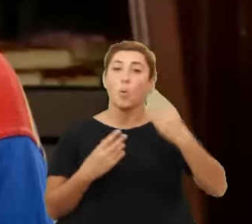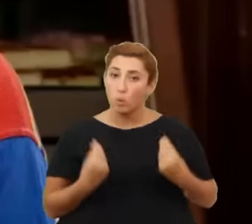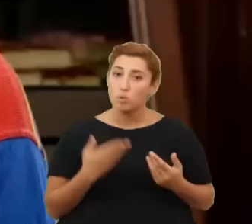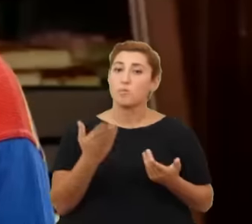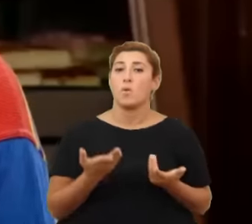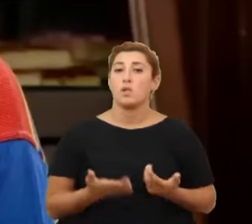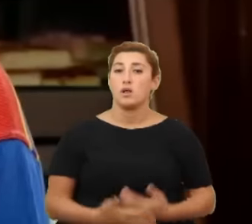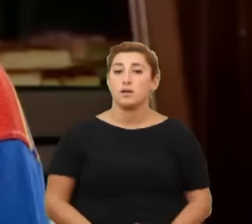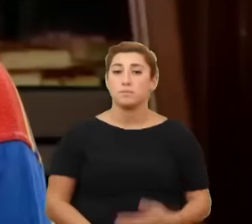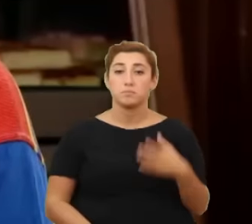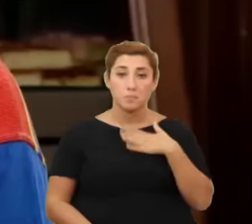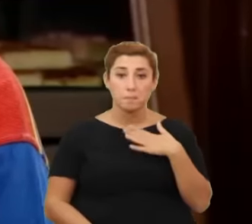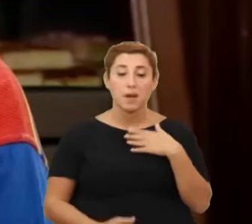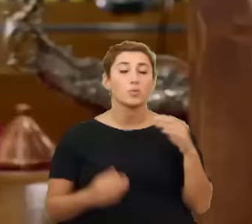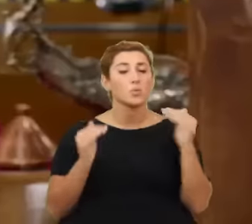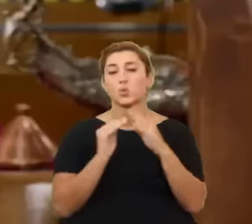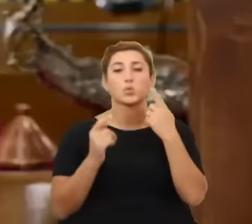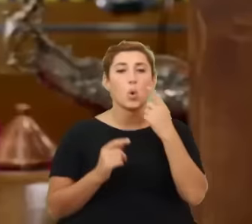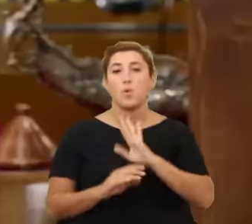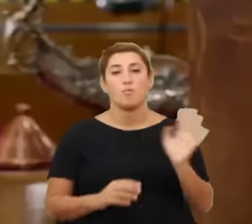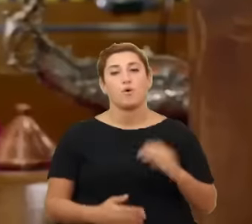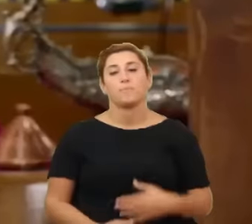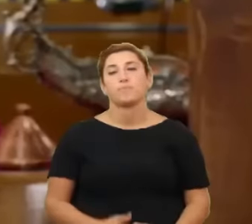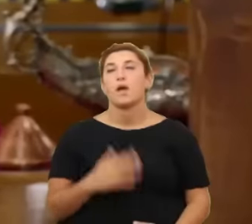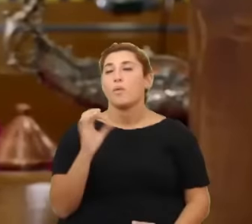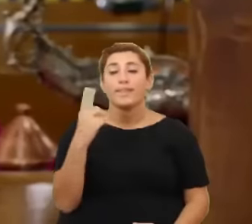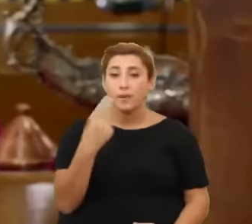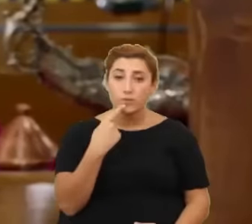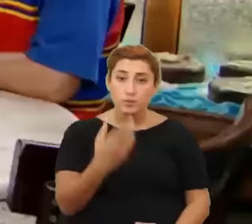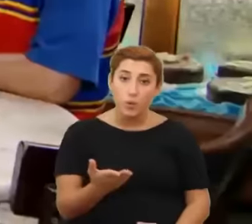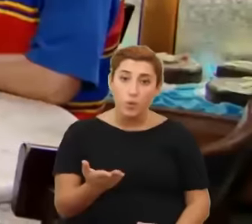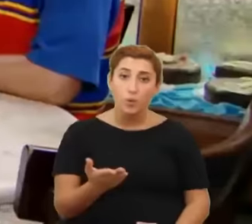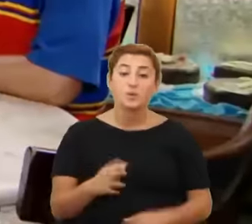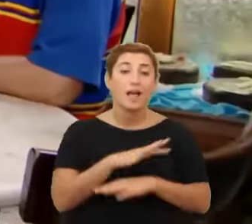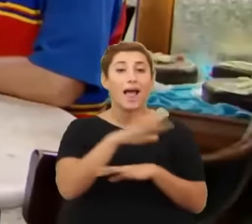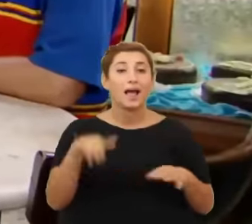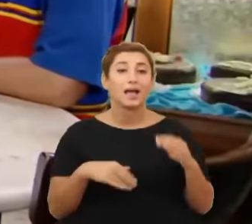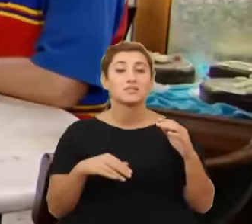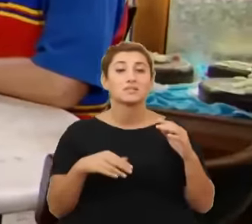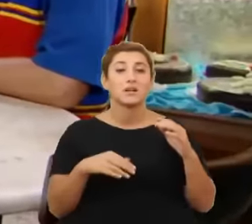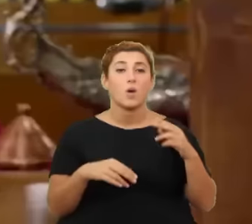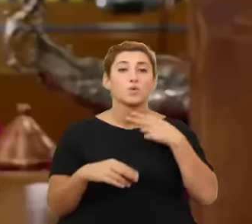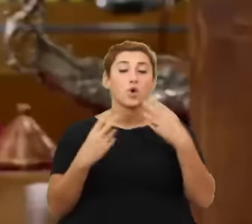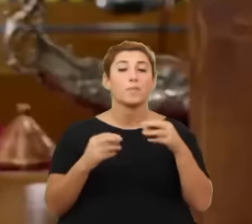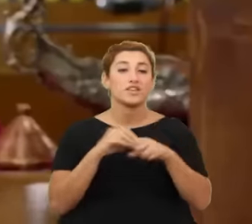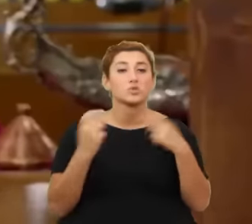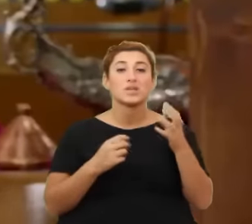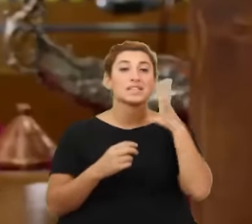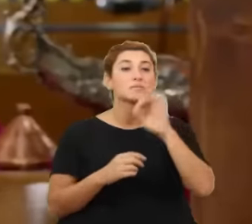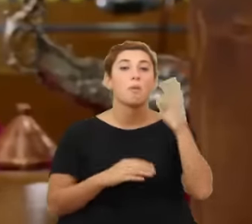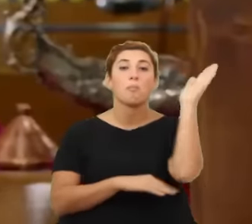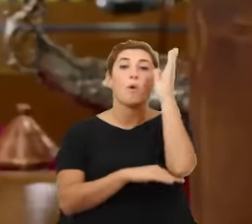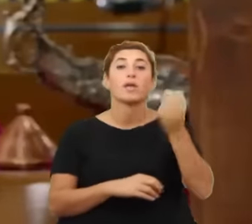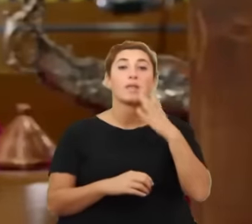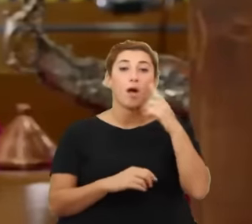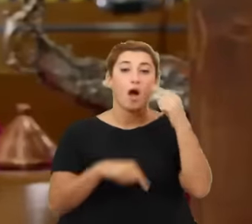mu canım öyle şey? Ben tasvip etmiyorum. Ya Ahmet, niye öyle söylüyorsun? Bak herkes hostes olmak için uğraşıyor. Kimsenin boyu bile yetmiyor